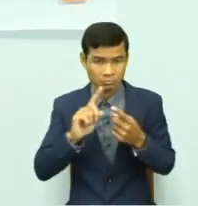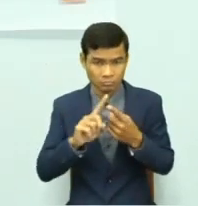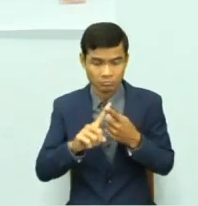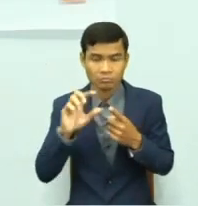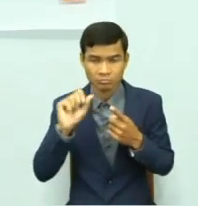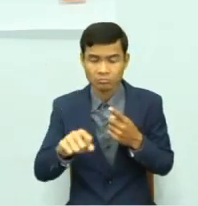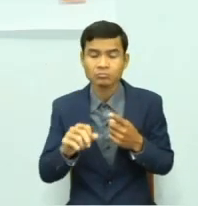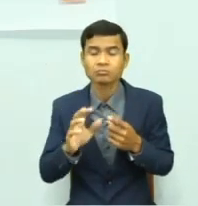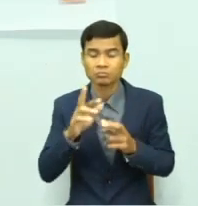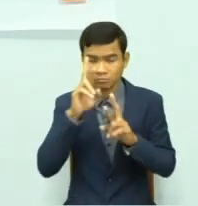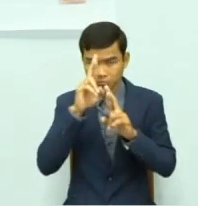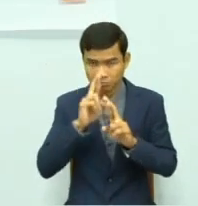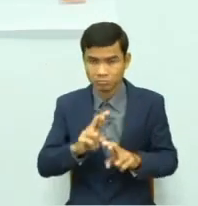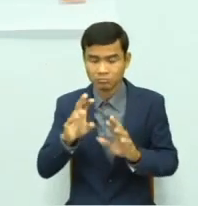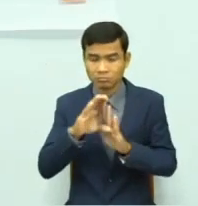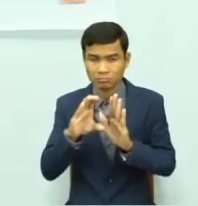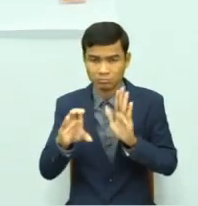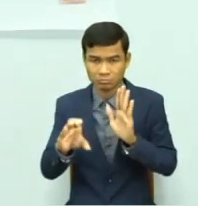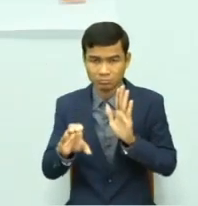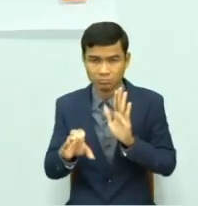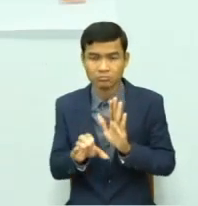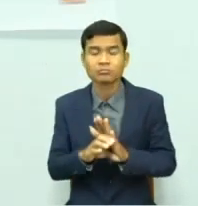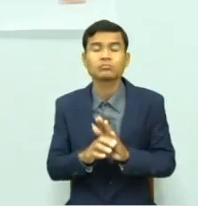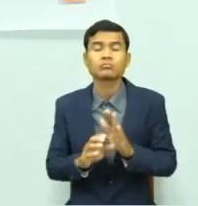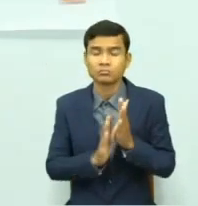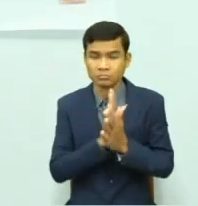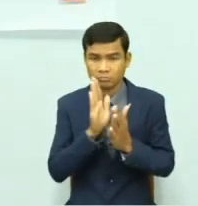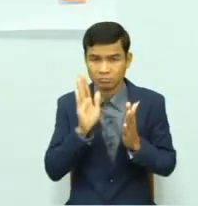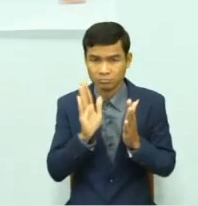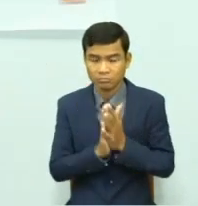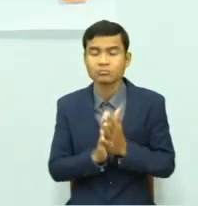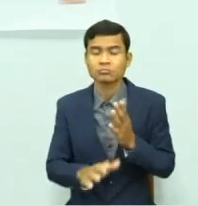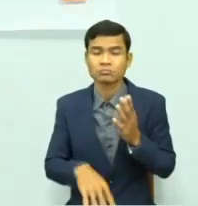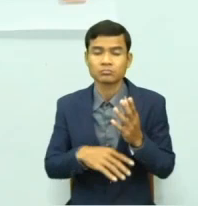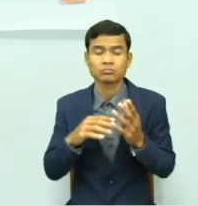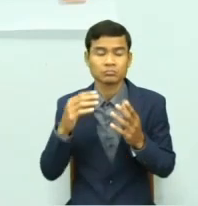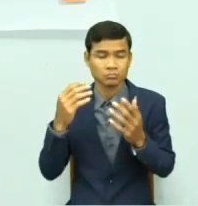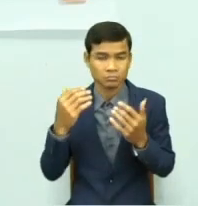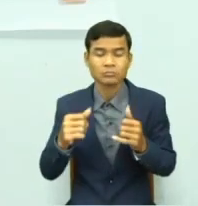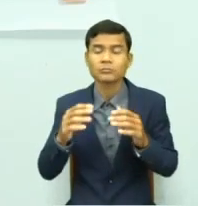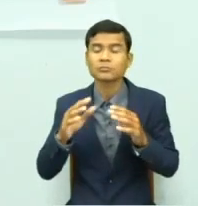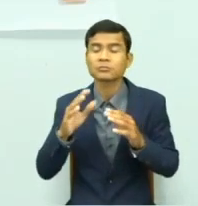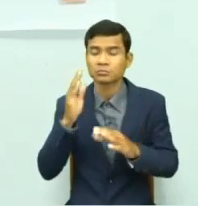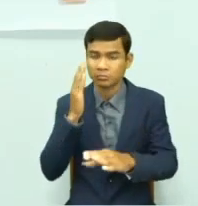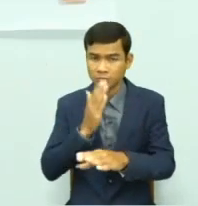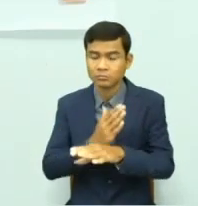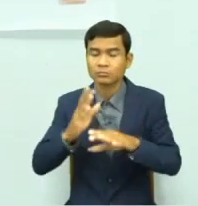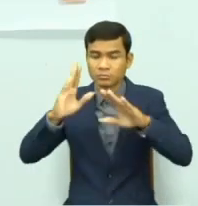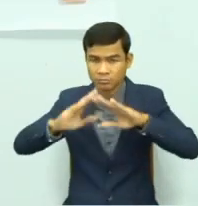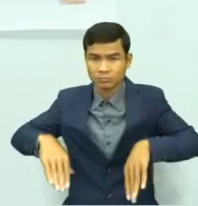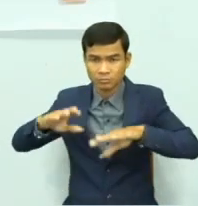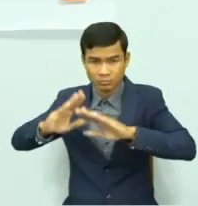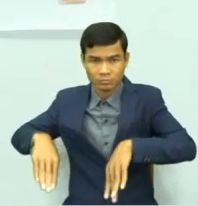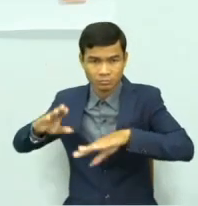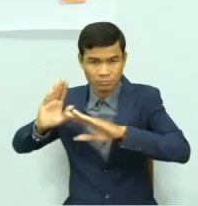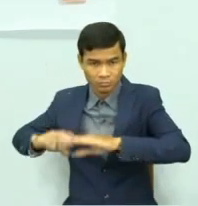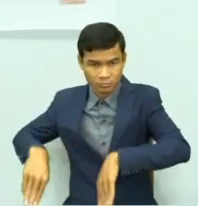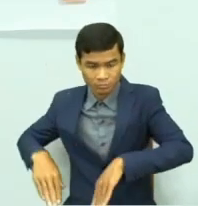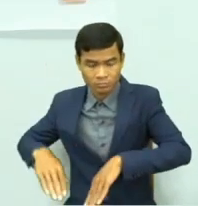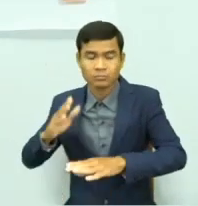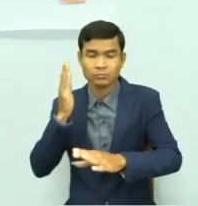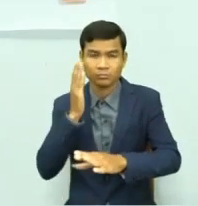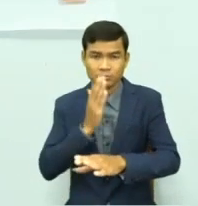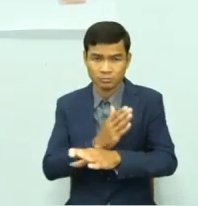con cha trớ cô rụp cho bắp rồi bó prote cha hai mình trớ bầm plek bầm plan trộp sắm bát cha rồi